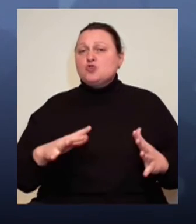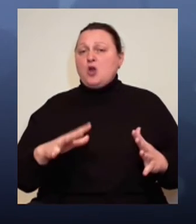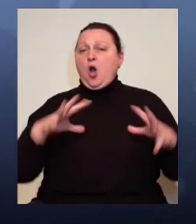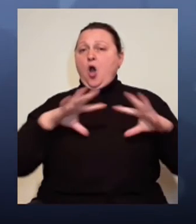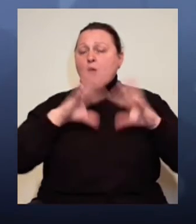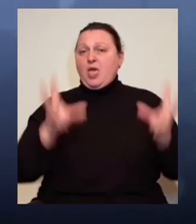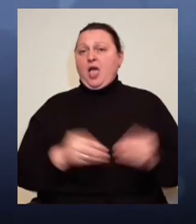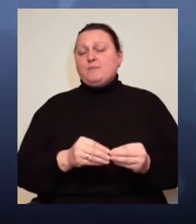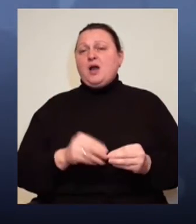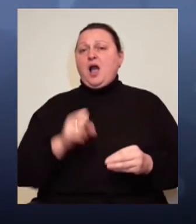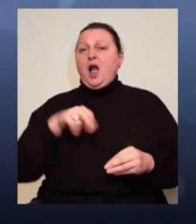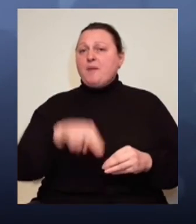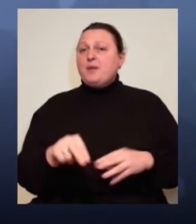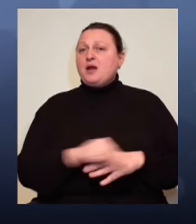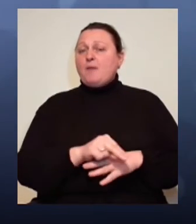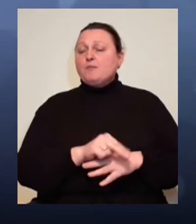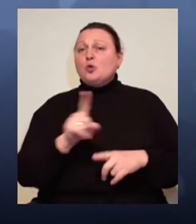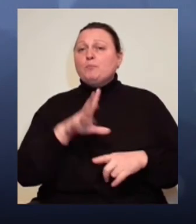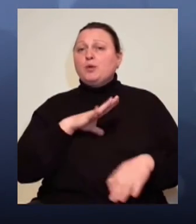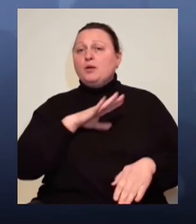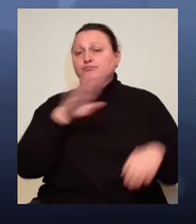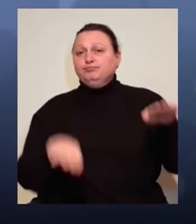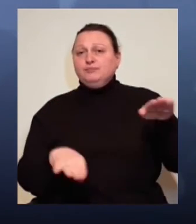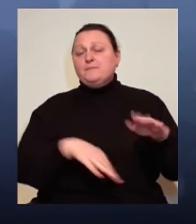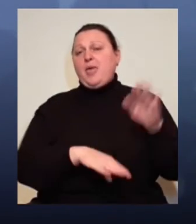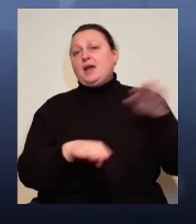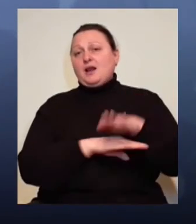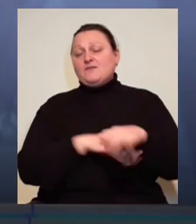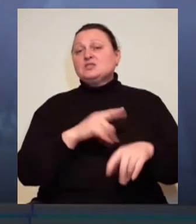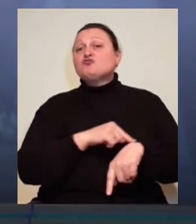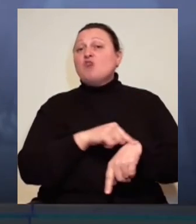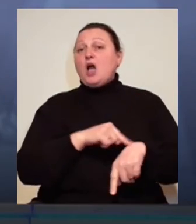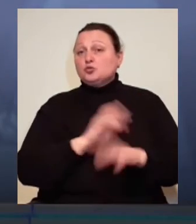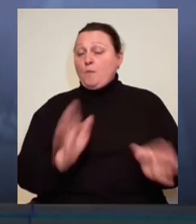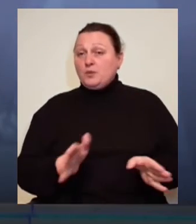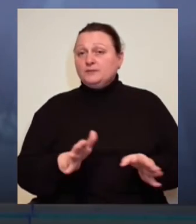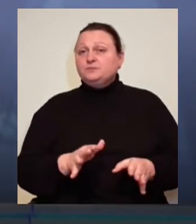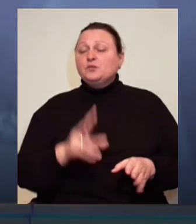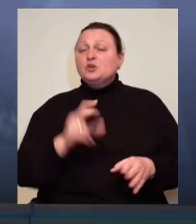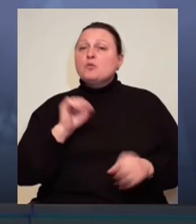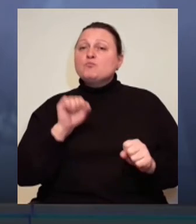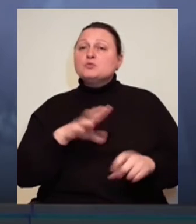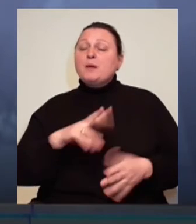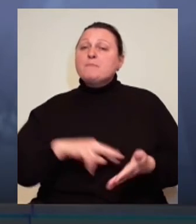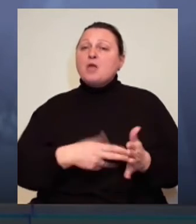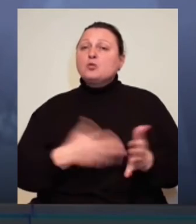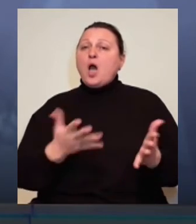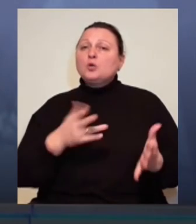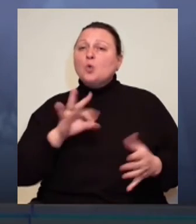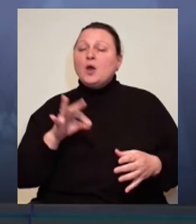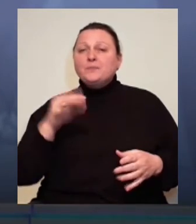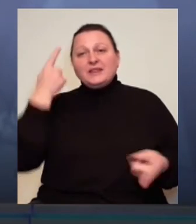капітального ремонту. Ну, це воно одне одне перекриває з часом. Чи, можливо, планується все-таки якісь ініціативи,